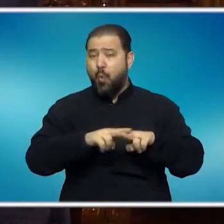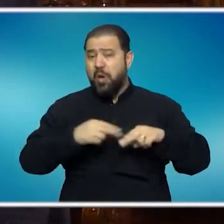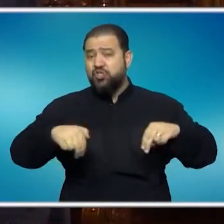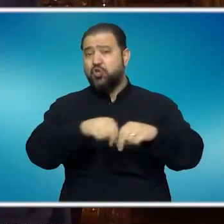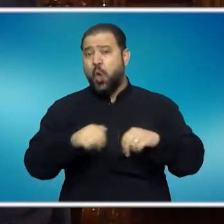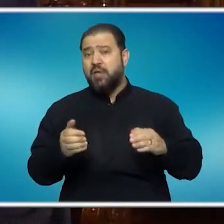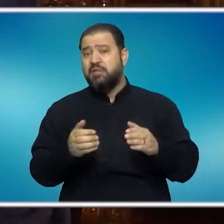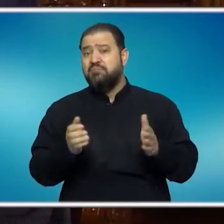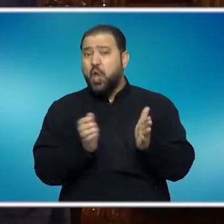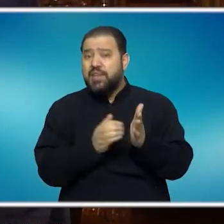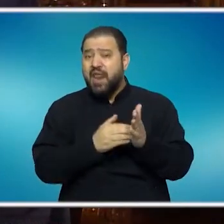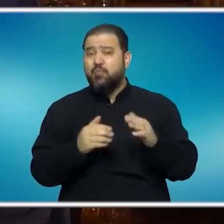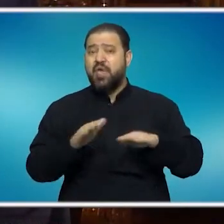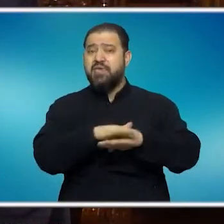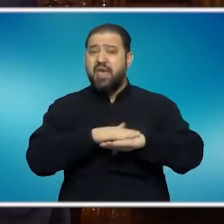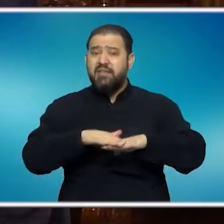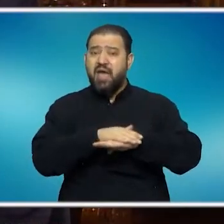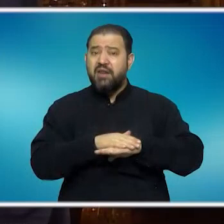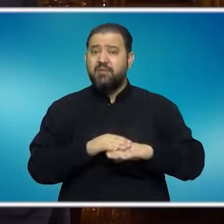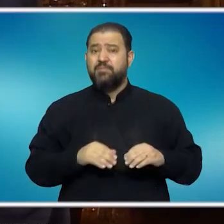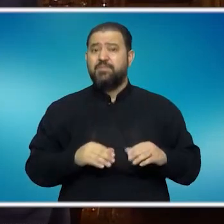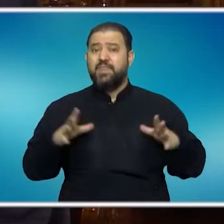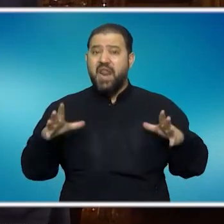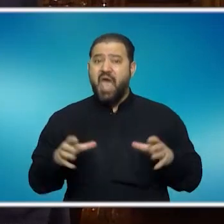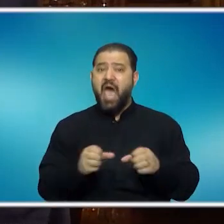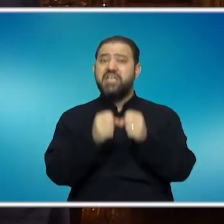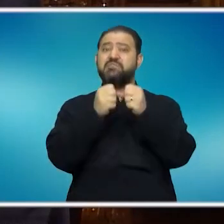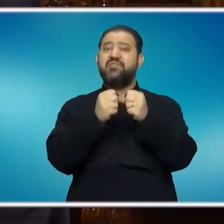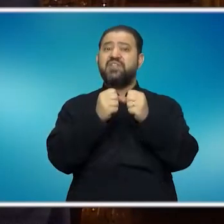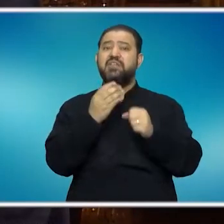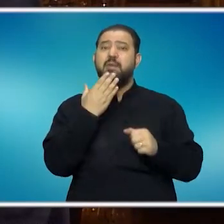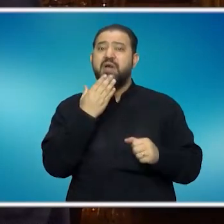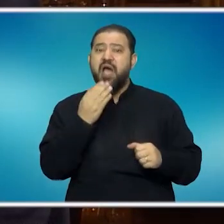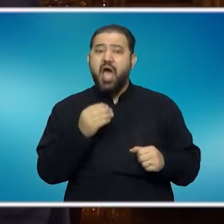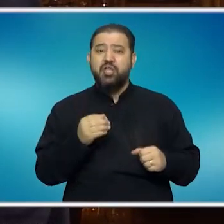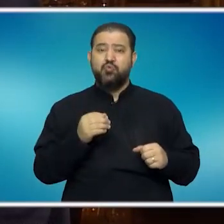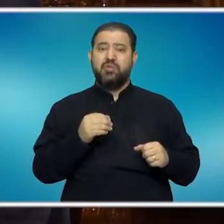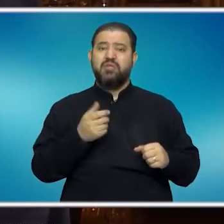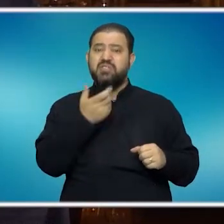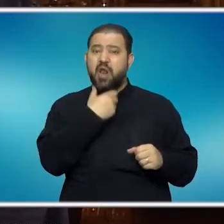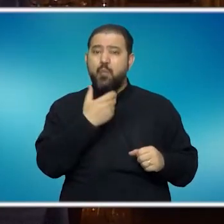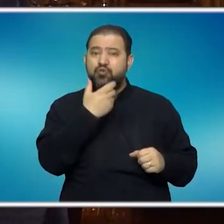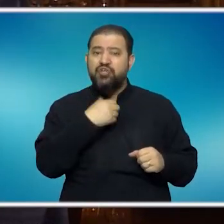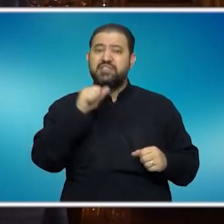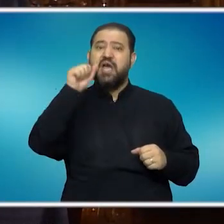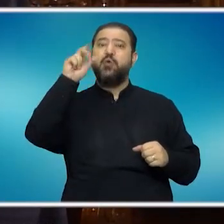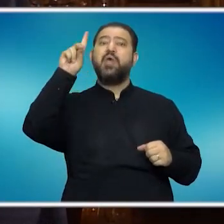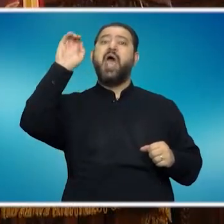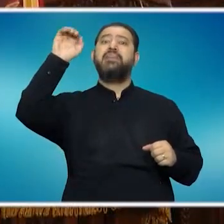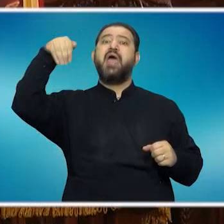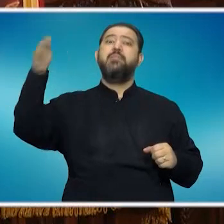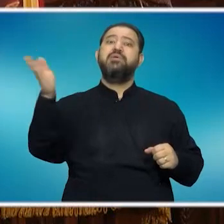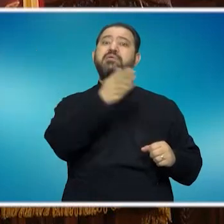avem nevoie să fim iertați. Ne-a salvat Iisus, ne-a scăpat, ne-a izbăvit de păcatul strămoșesc. Au rămas păcatele